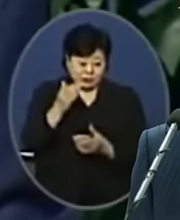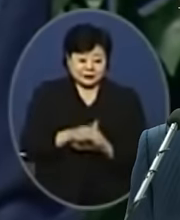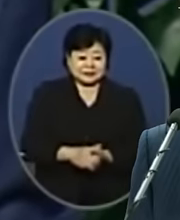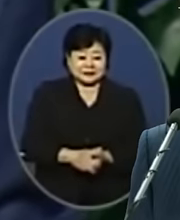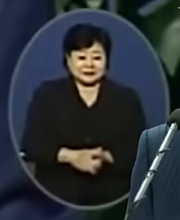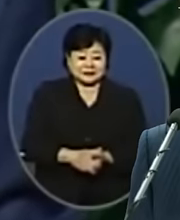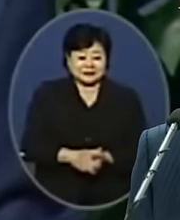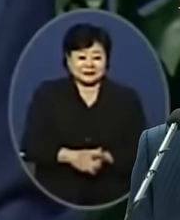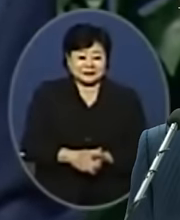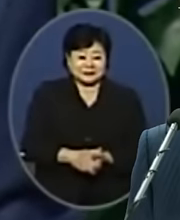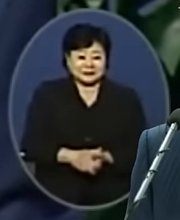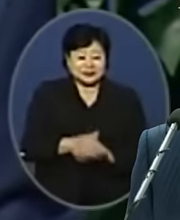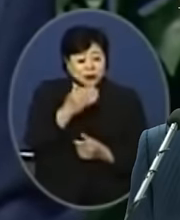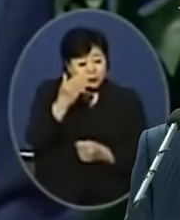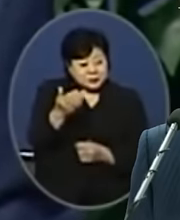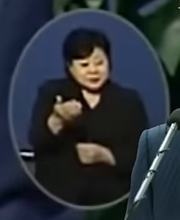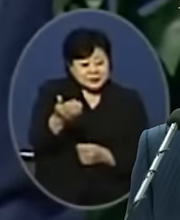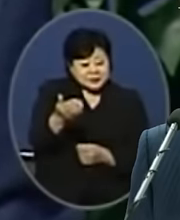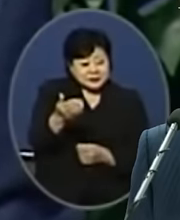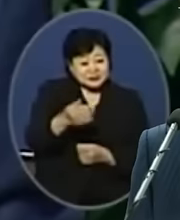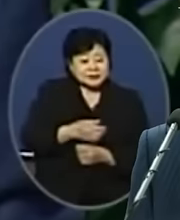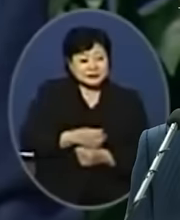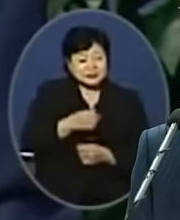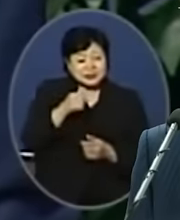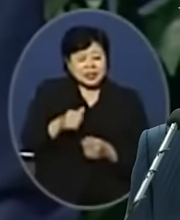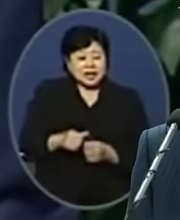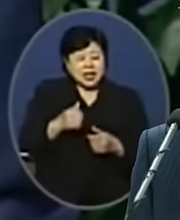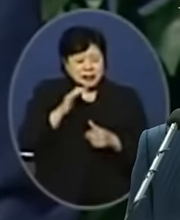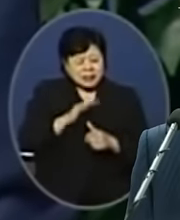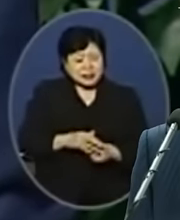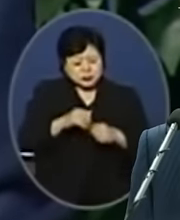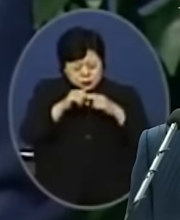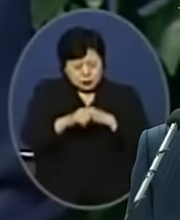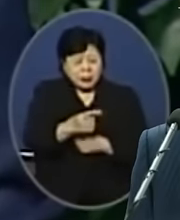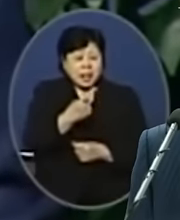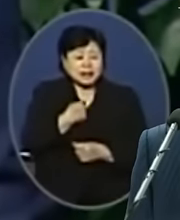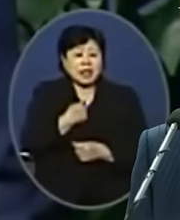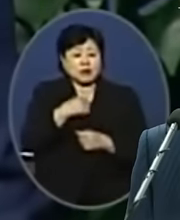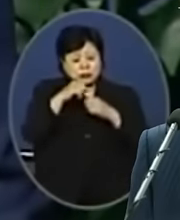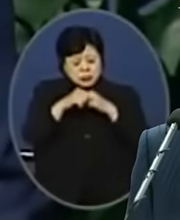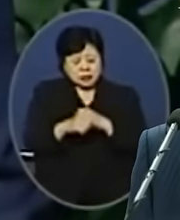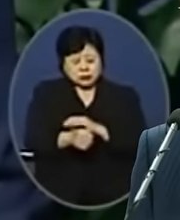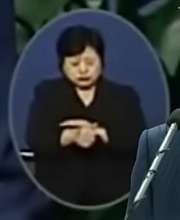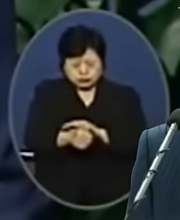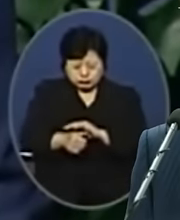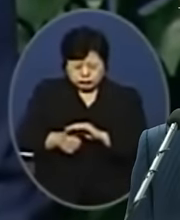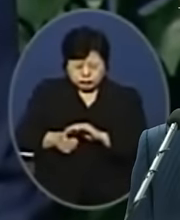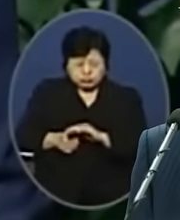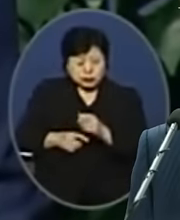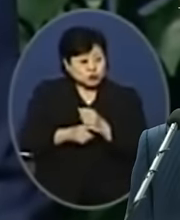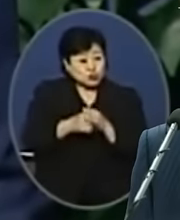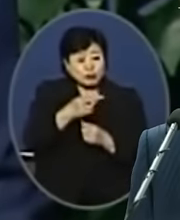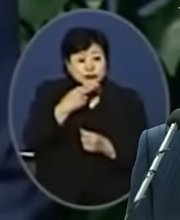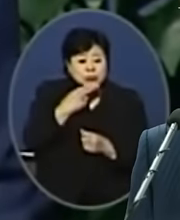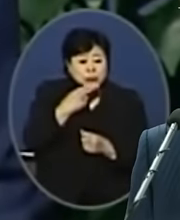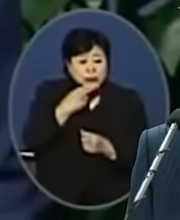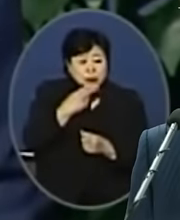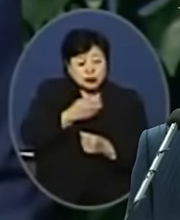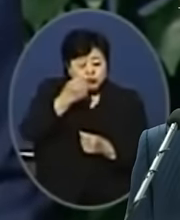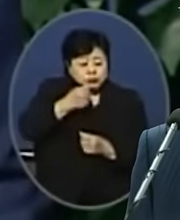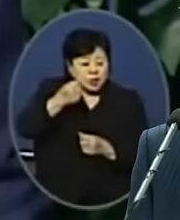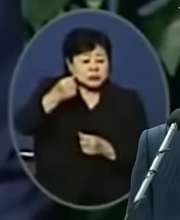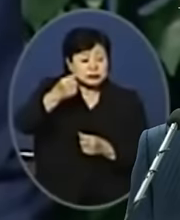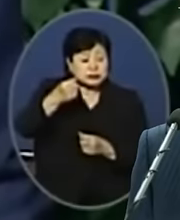것입니다. 여러분 낭패와 실망을 당하고 낙심하고 뒤로 물러갈 이유가 없습니다.